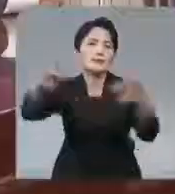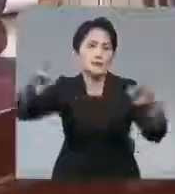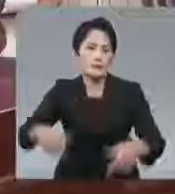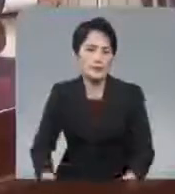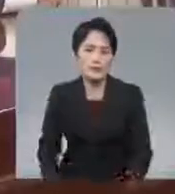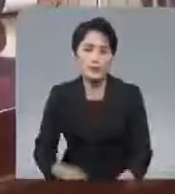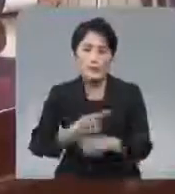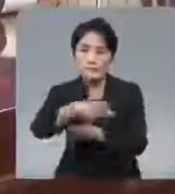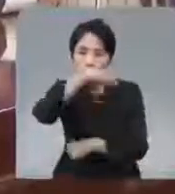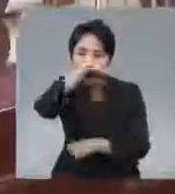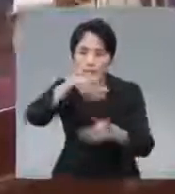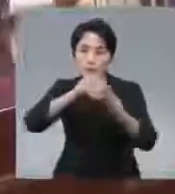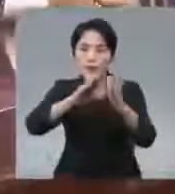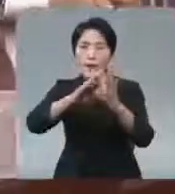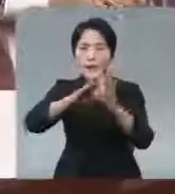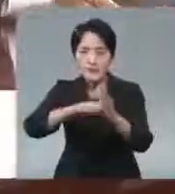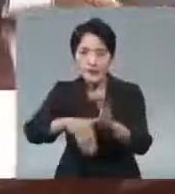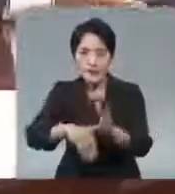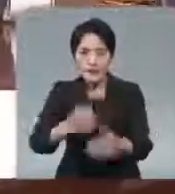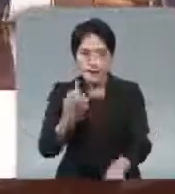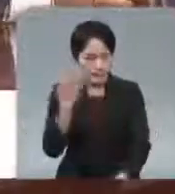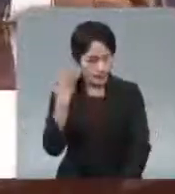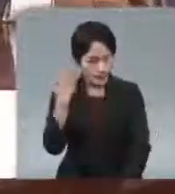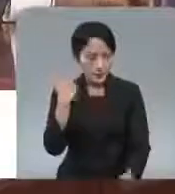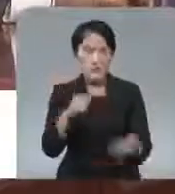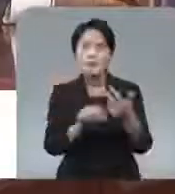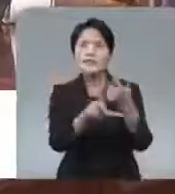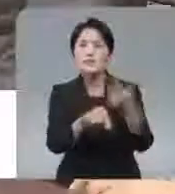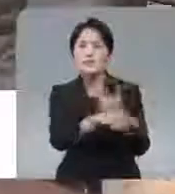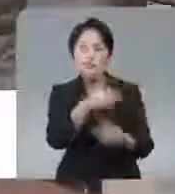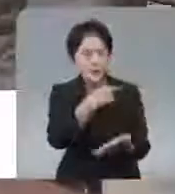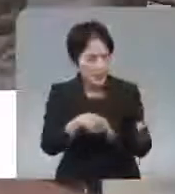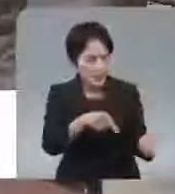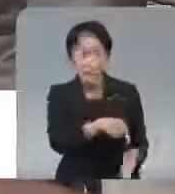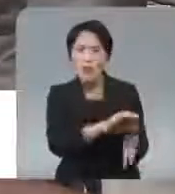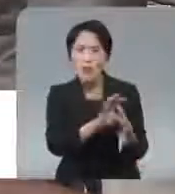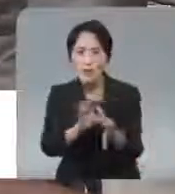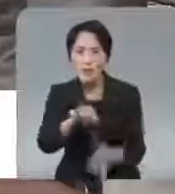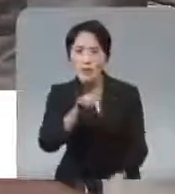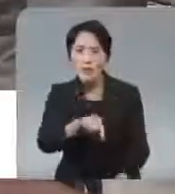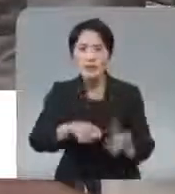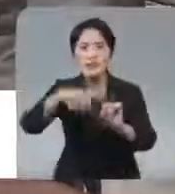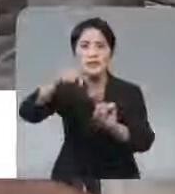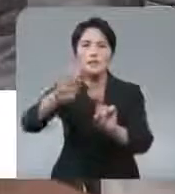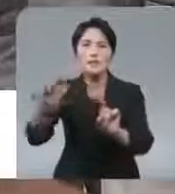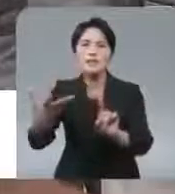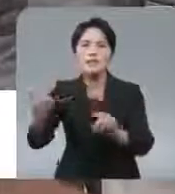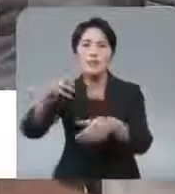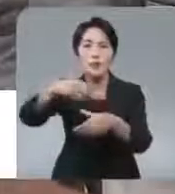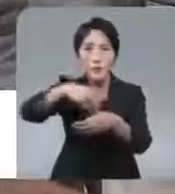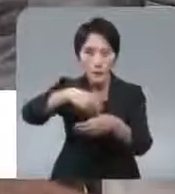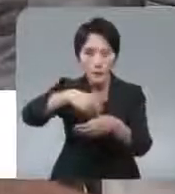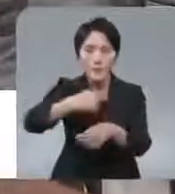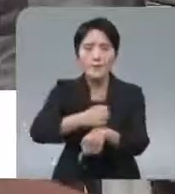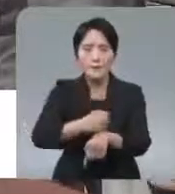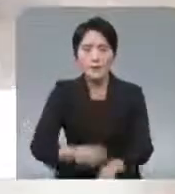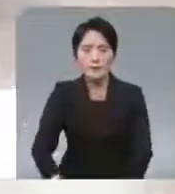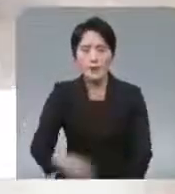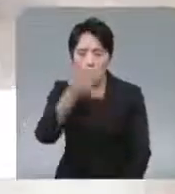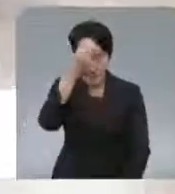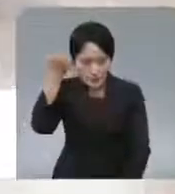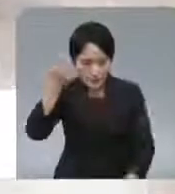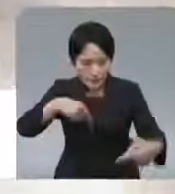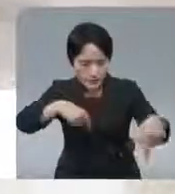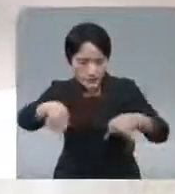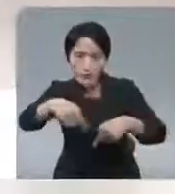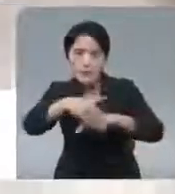обеспечить средства на вакцинацию населения и другие противоэпидемические меры поэтому бюджет на следующий год должен быть больше